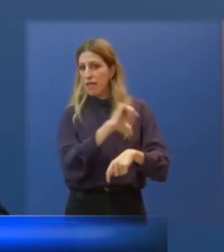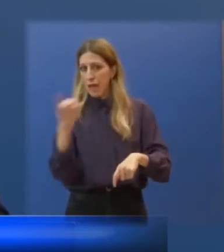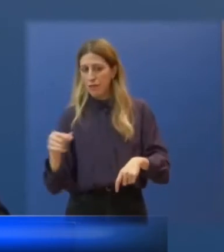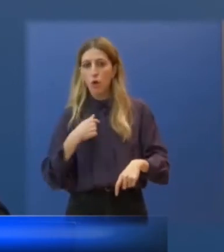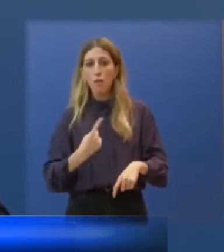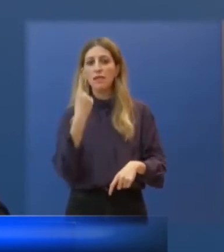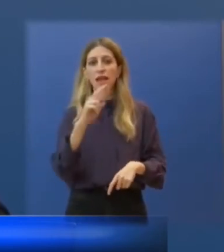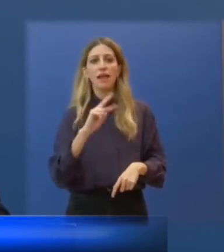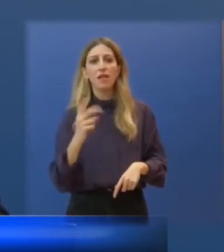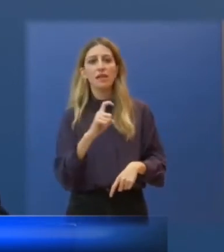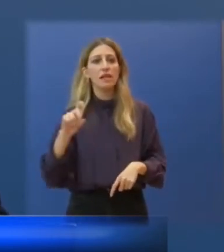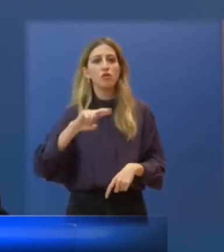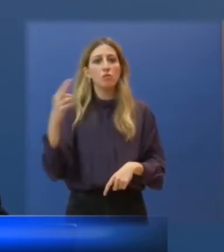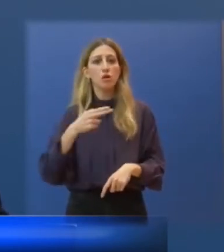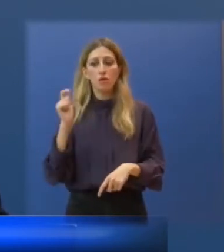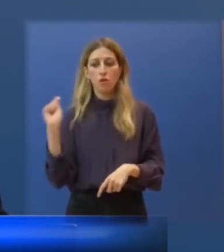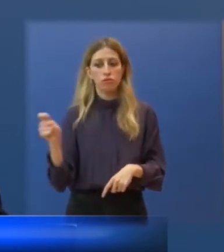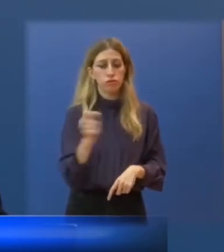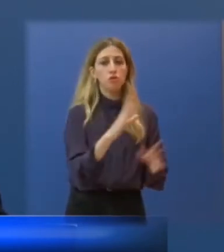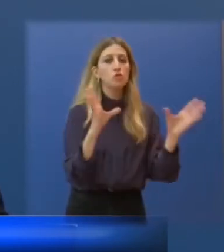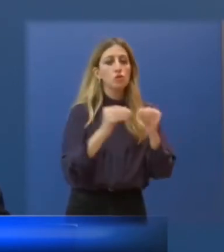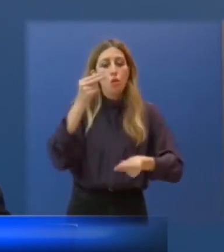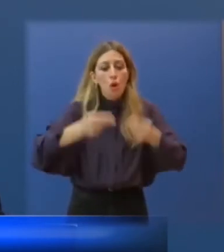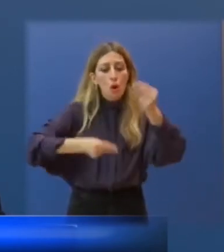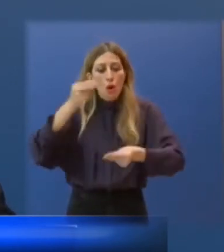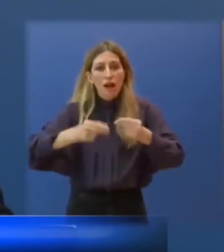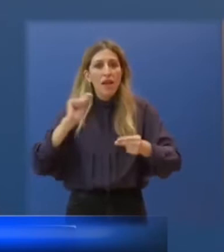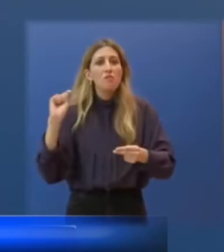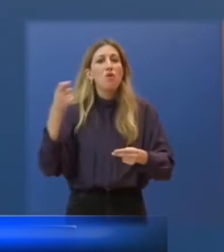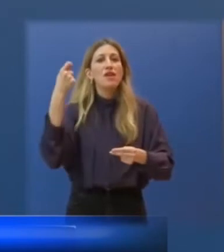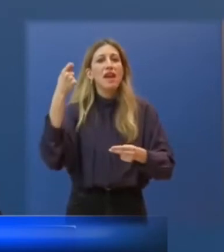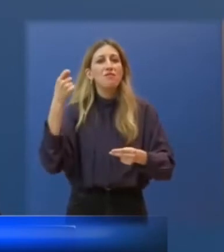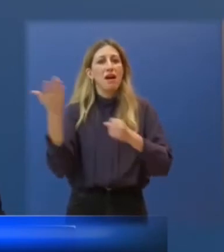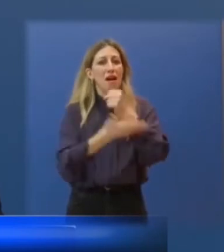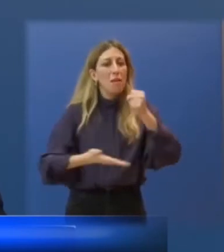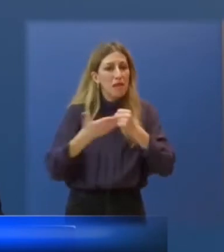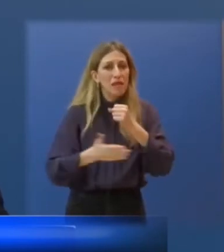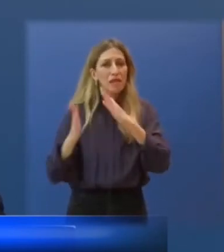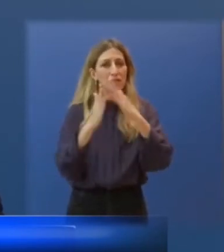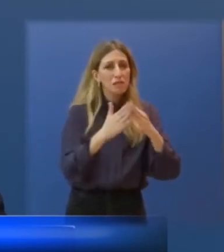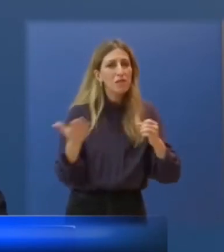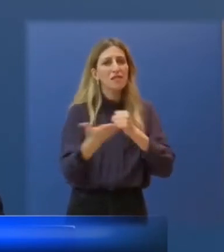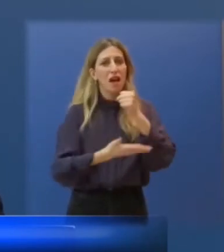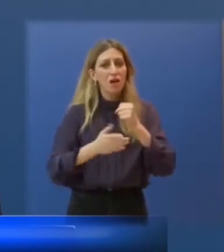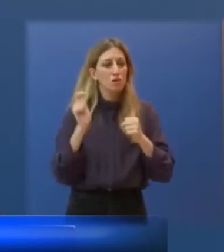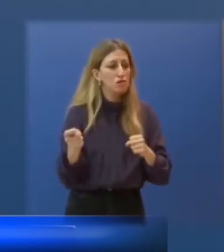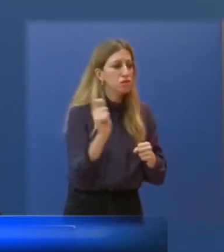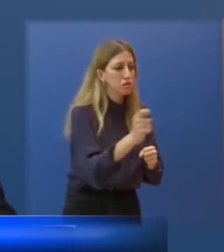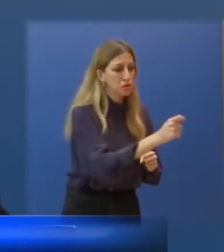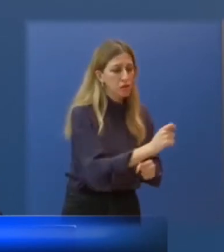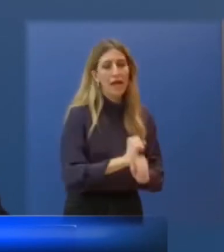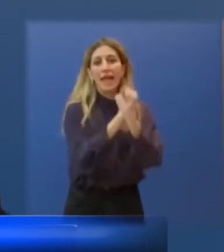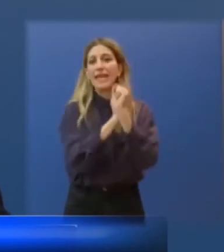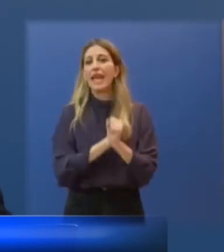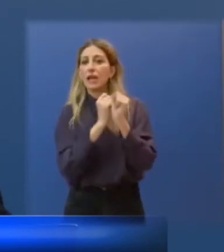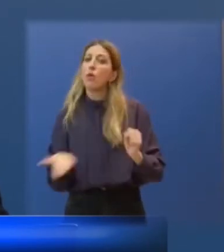€1.350.000.000 για την επιδότηση των λογαριασμών ηλεκτρικής ενέργειας και φυσικού αερίου στα νοικοκυριά, στις επιχειρήσεις και στους αγρότες. Τον Ιανουάριο μόνο